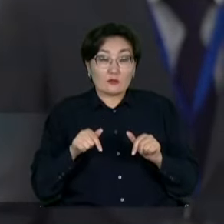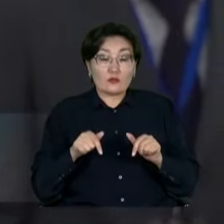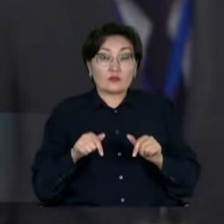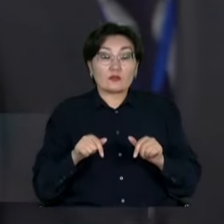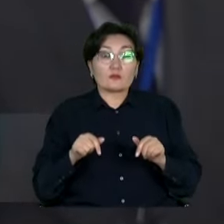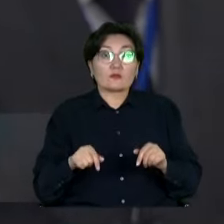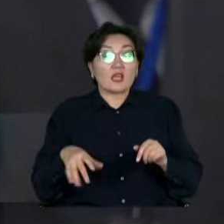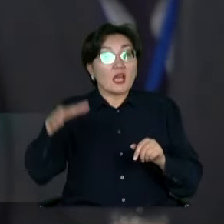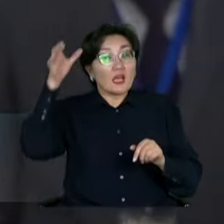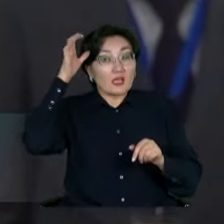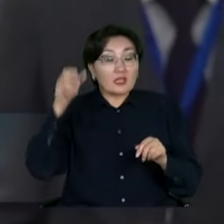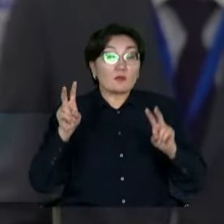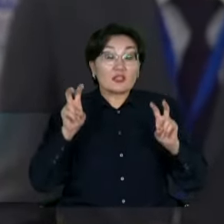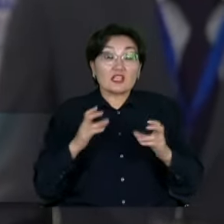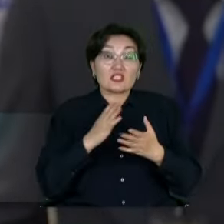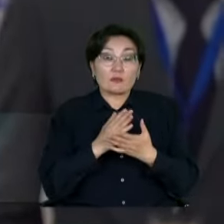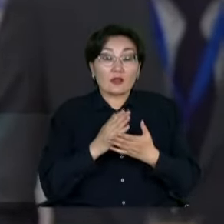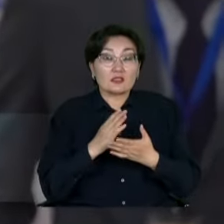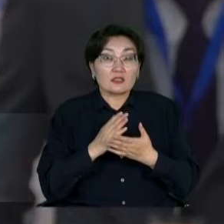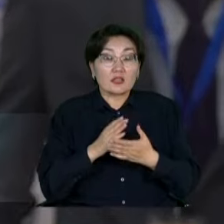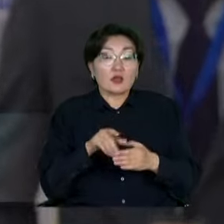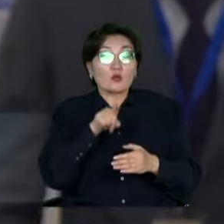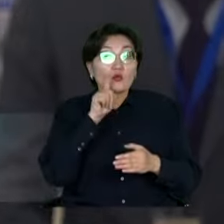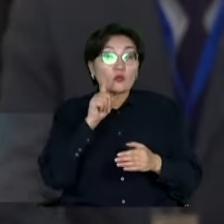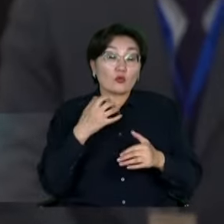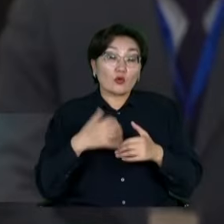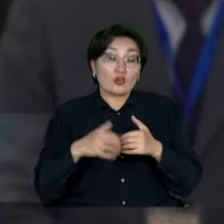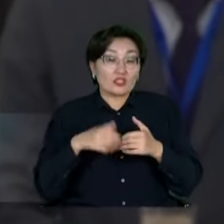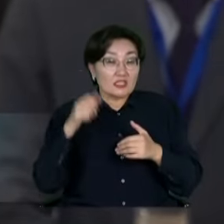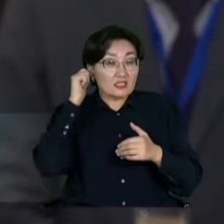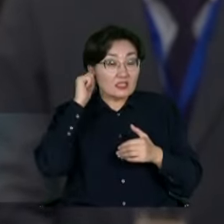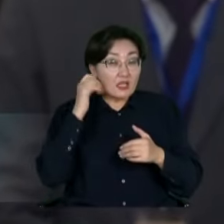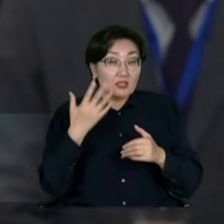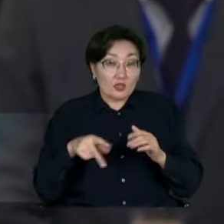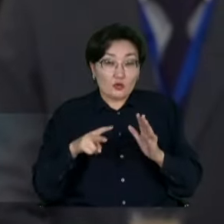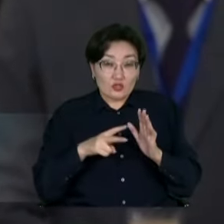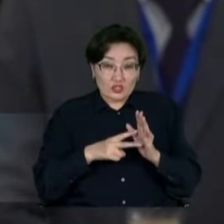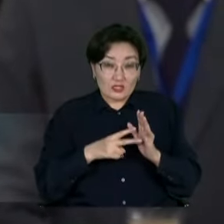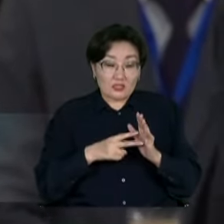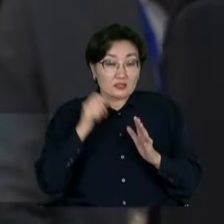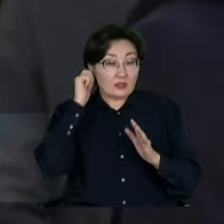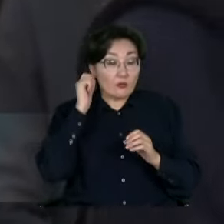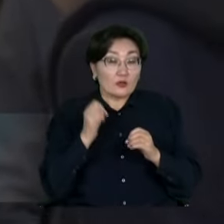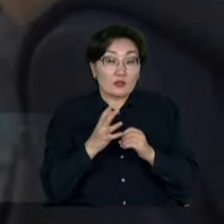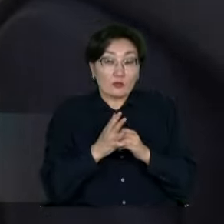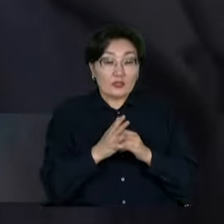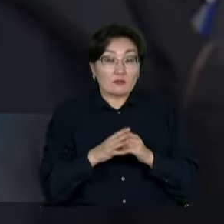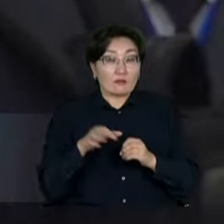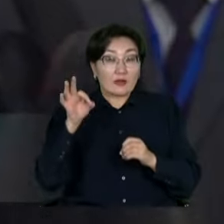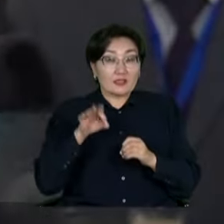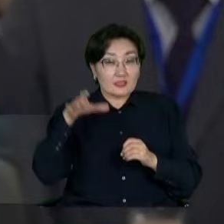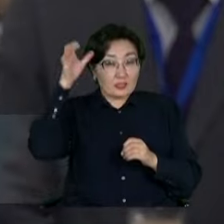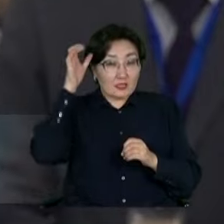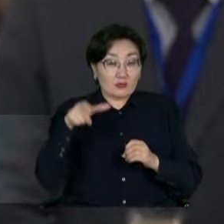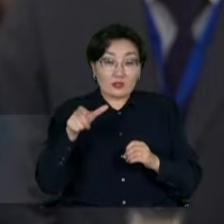дәрежесі бар, ғылыми дәрежесі бар ғылымдардың орта жасы 57 жасқа келген. 15% ғалымдардың дәрежесі